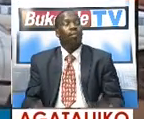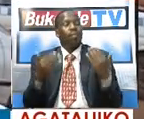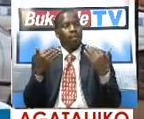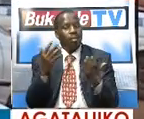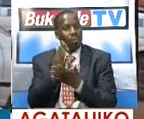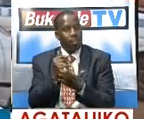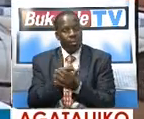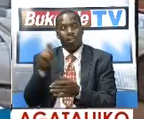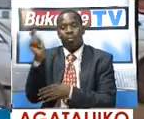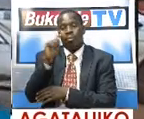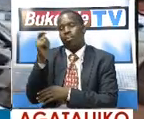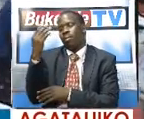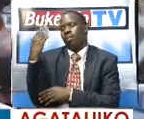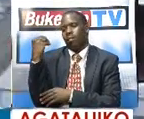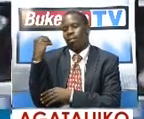agawedde,